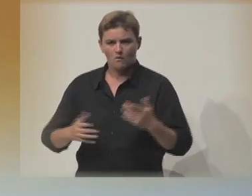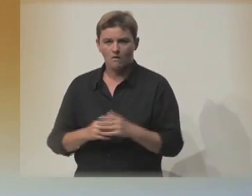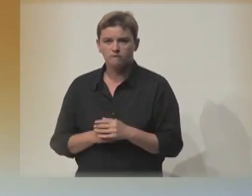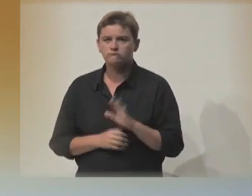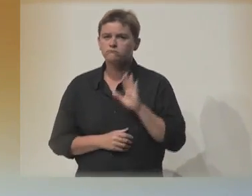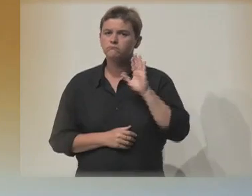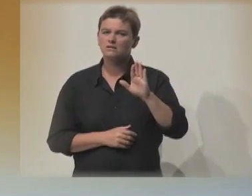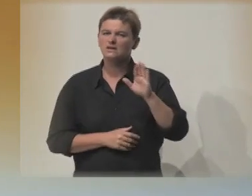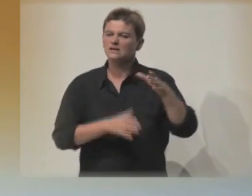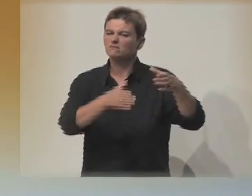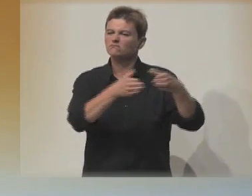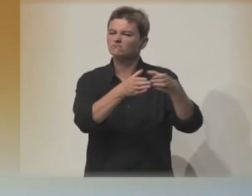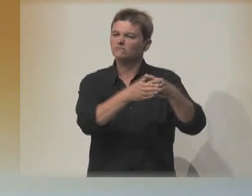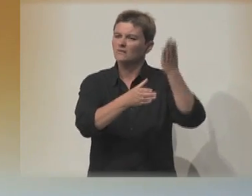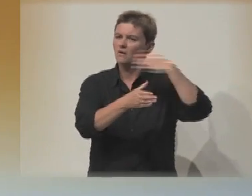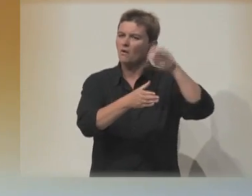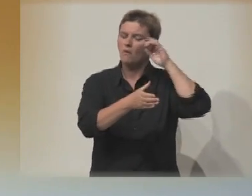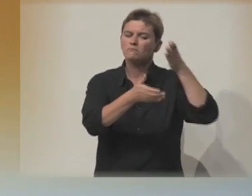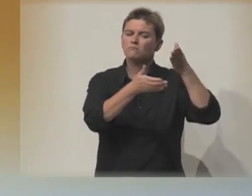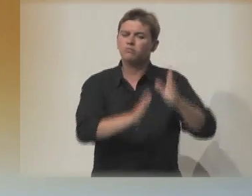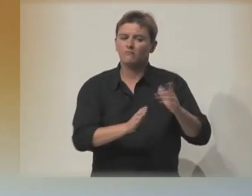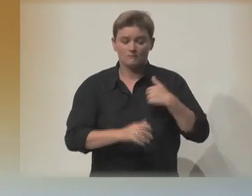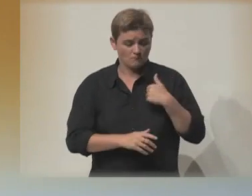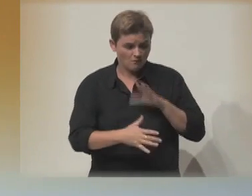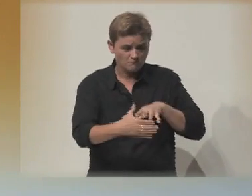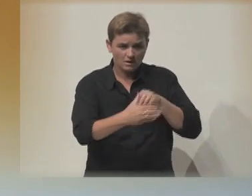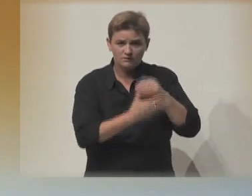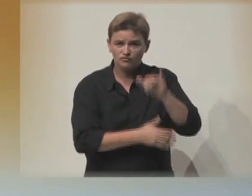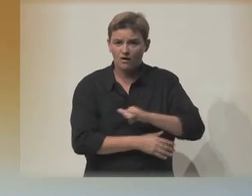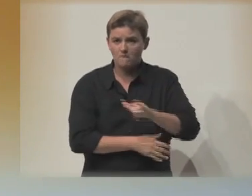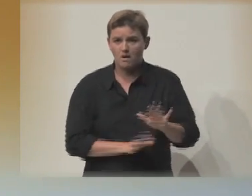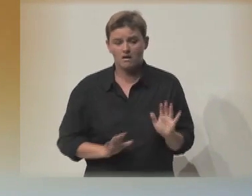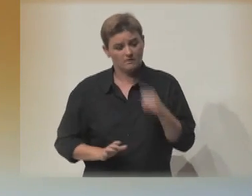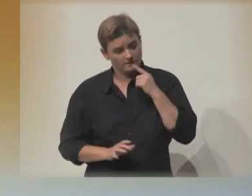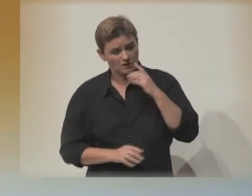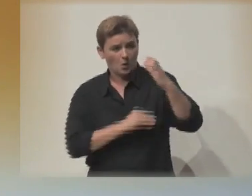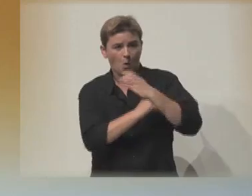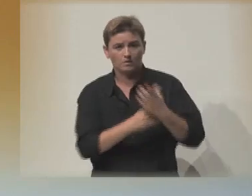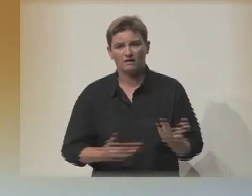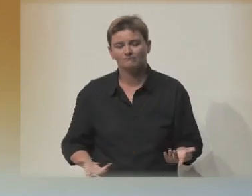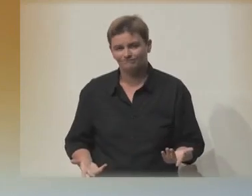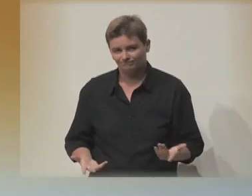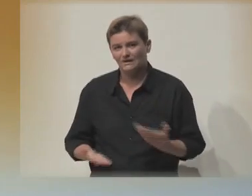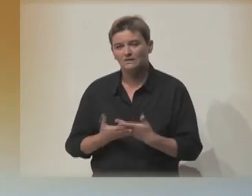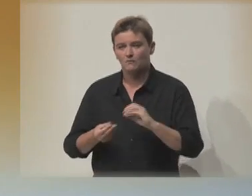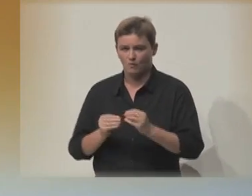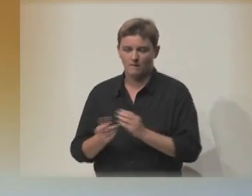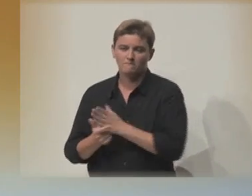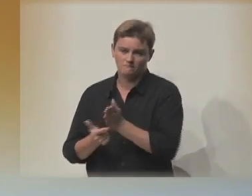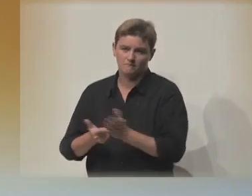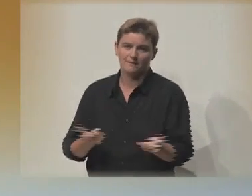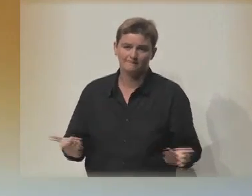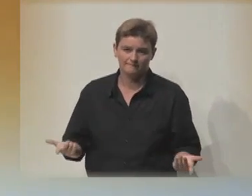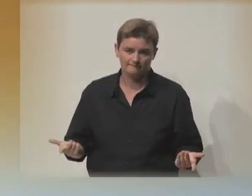se décidait là-haut se décidait sans eux et donc se décidait contre eux. Eh bien, si